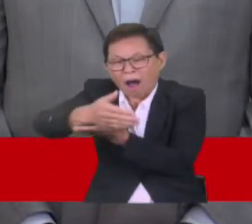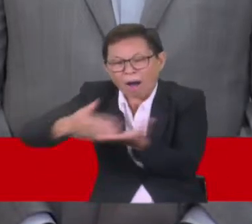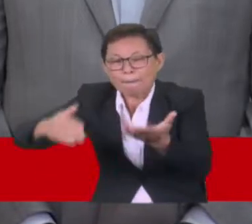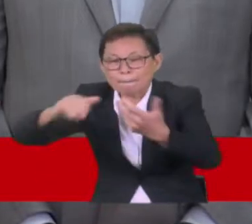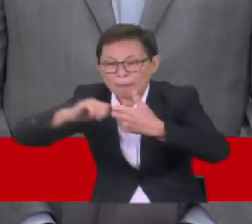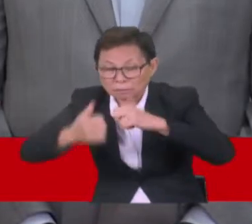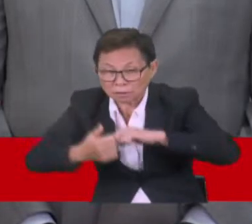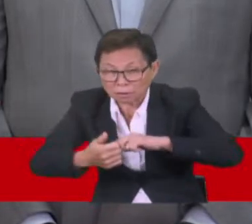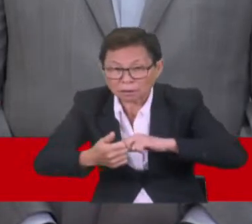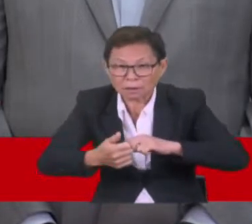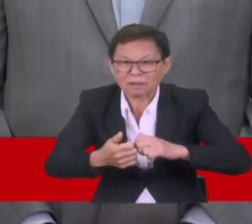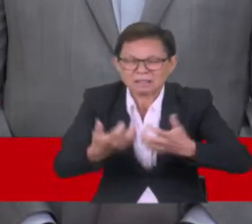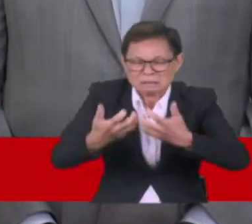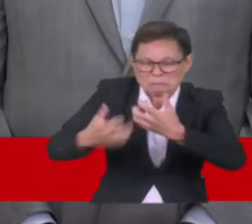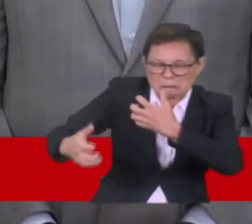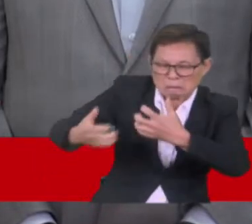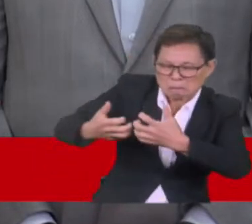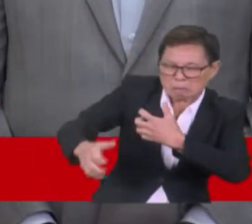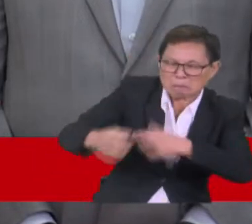dikatakan